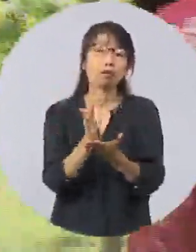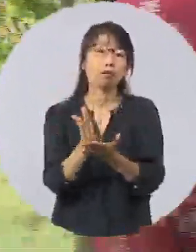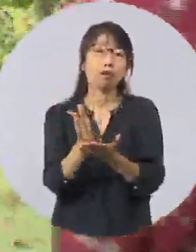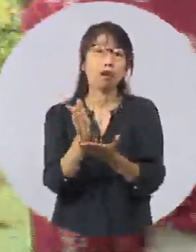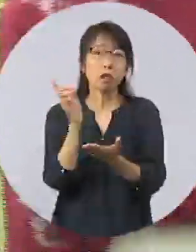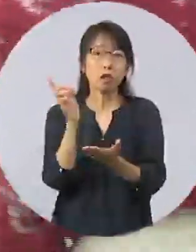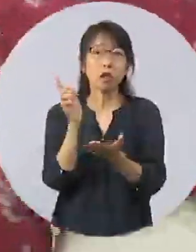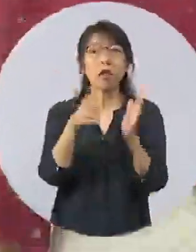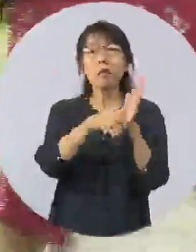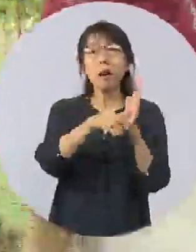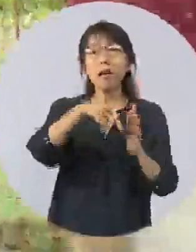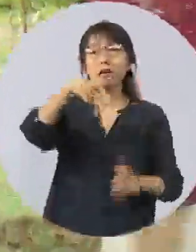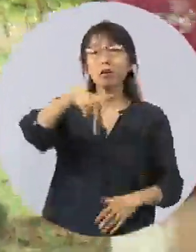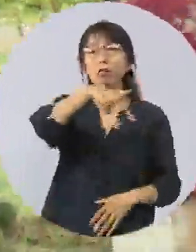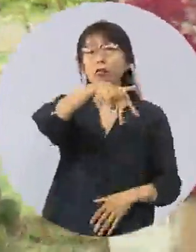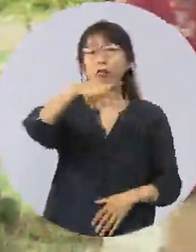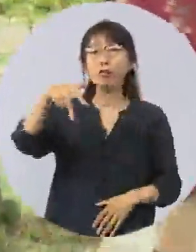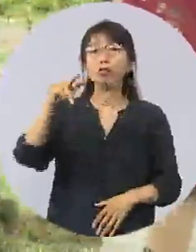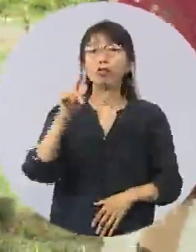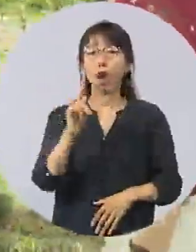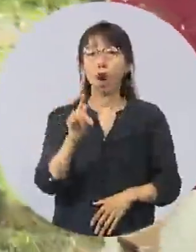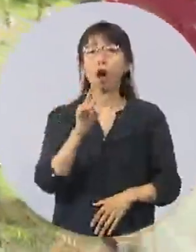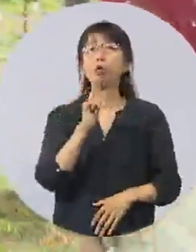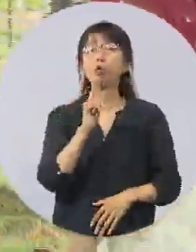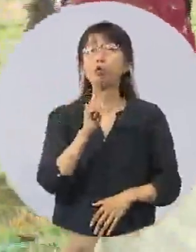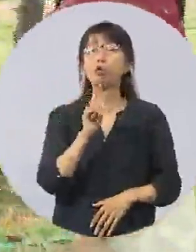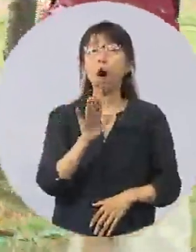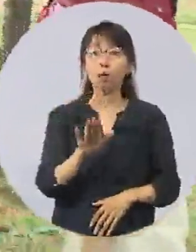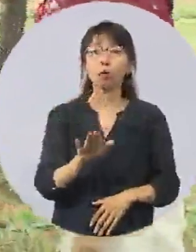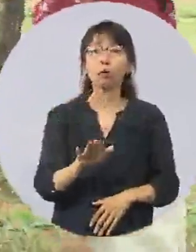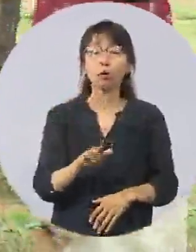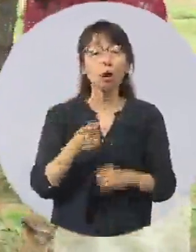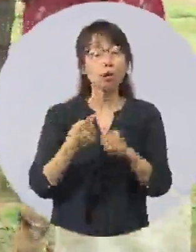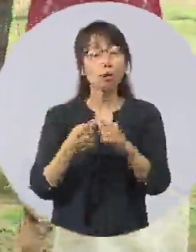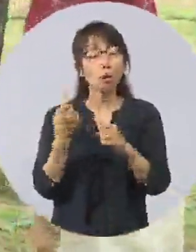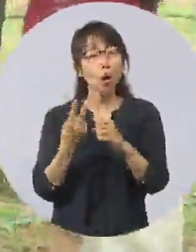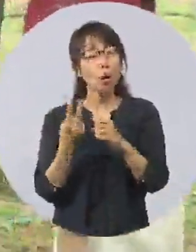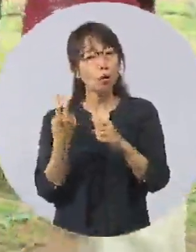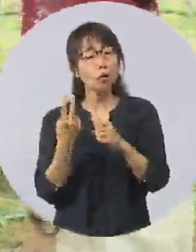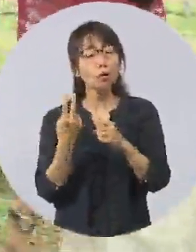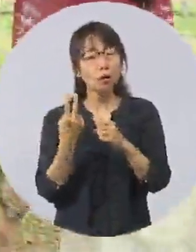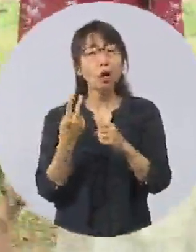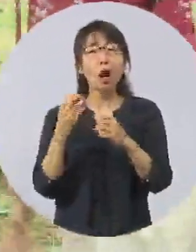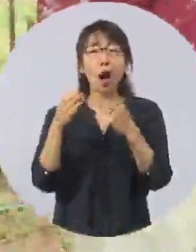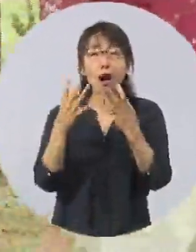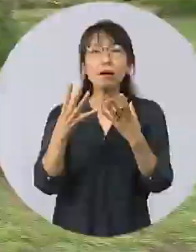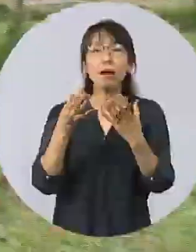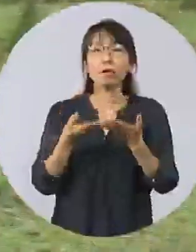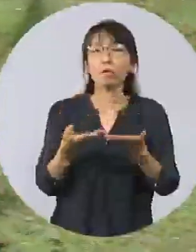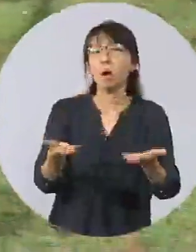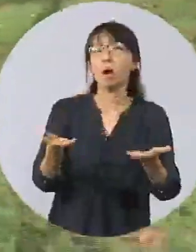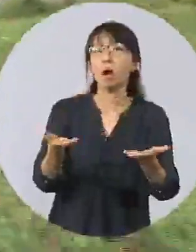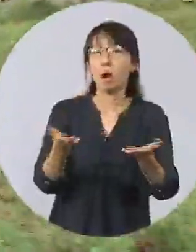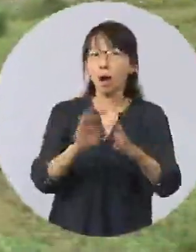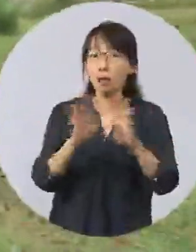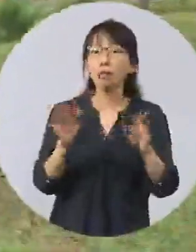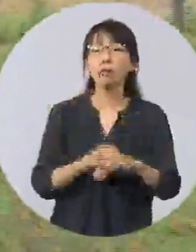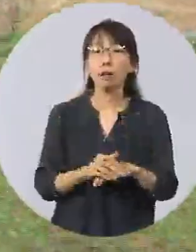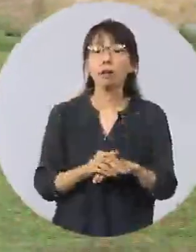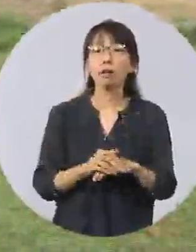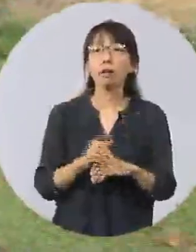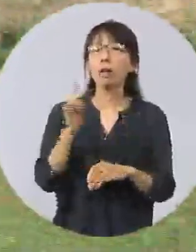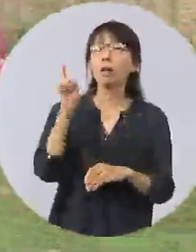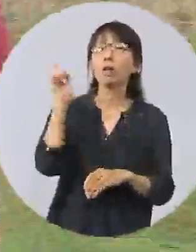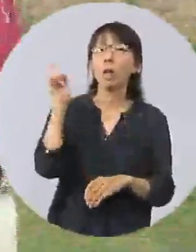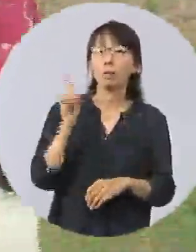ですか、鈴鹿っていう。 へえ、鈴鹿。 去年一昨年あたり出た品種なのかな。 ちょっと見せてもらっていいですか。 ああ、よろしいですよ。これが鈴鹿っていう